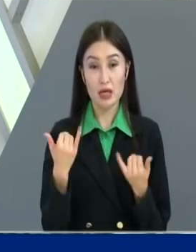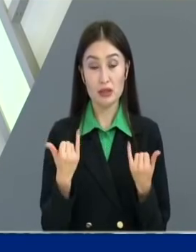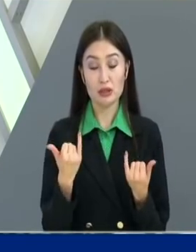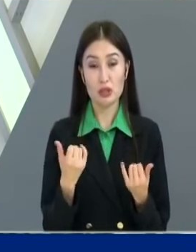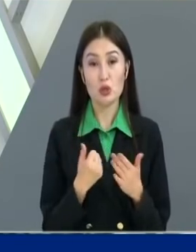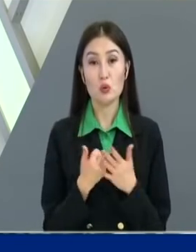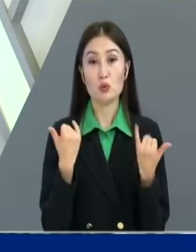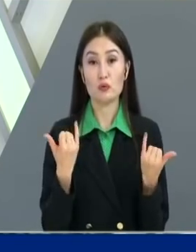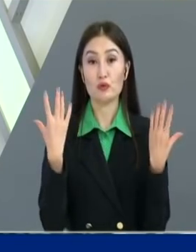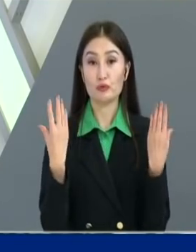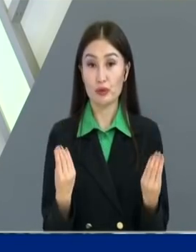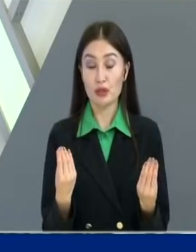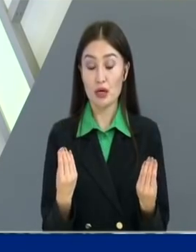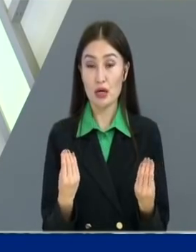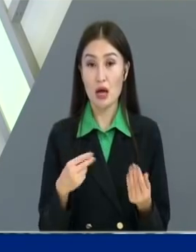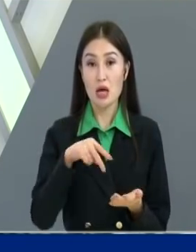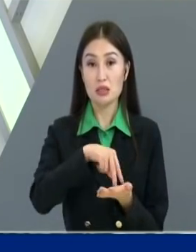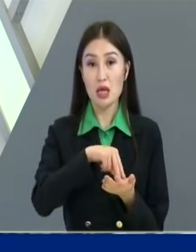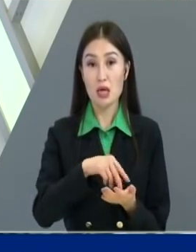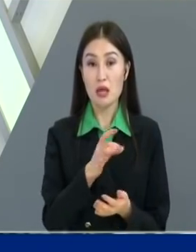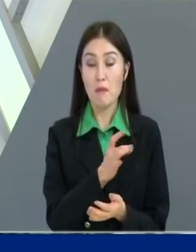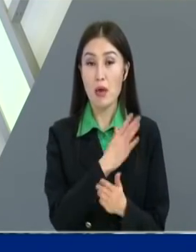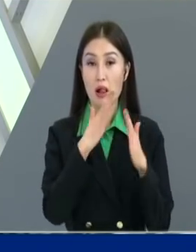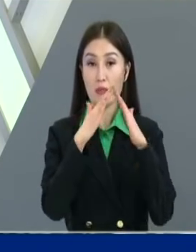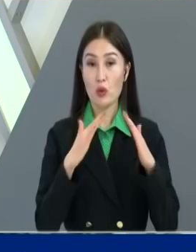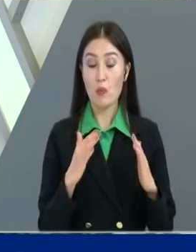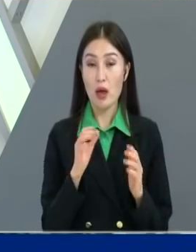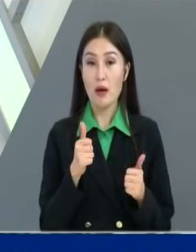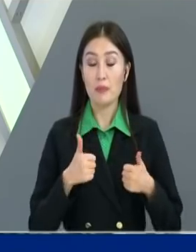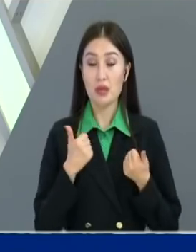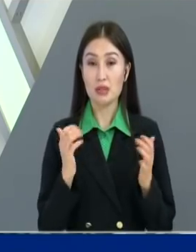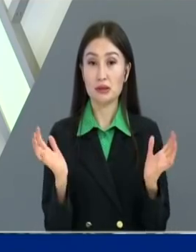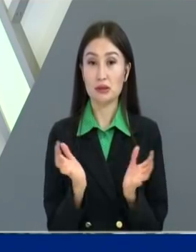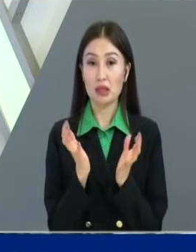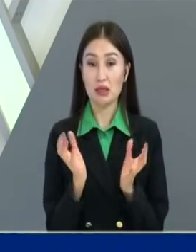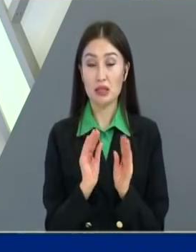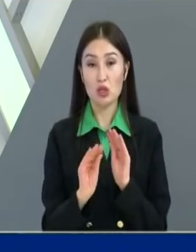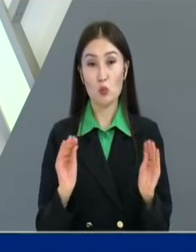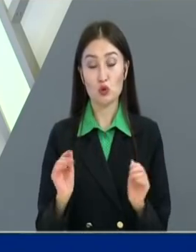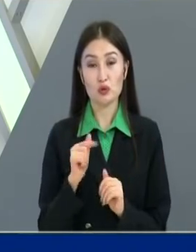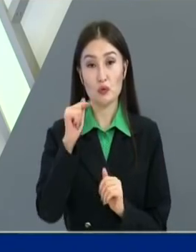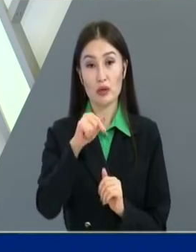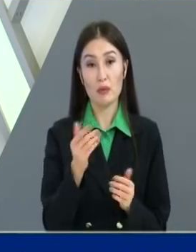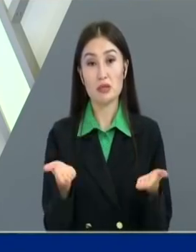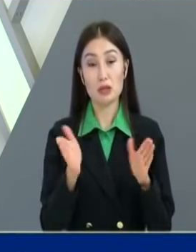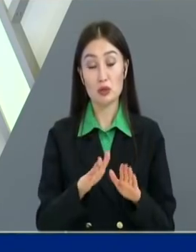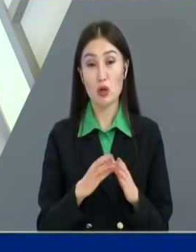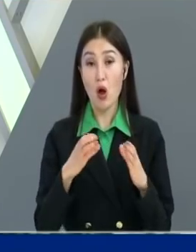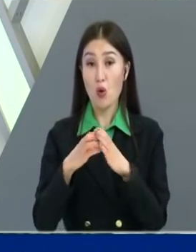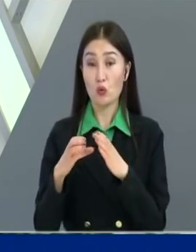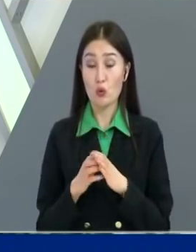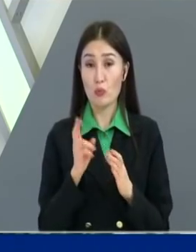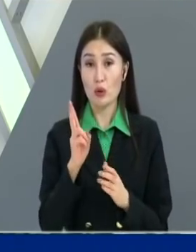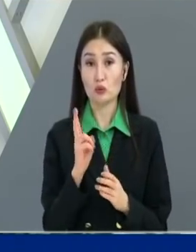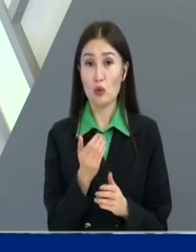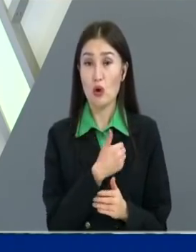пор стоят в Белом доме и пытаются сохранить то имущество, которое там еще остается. Группы, которые заинтересованы